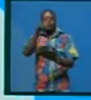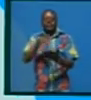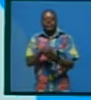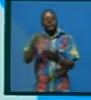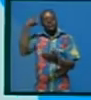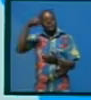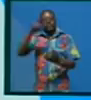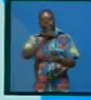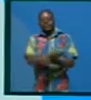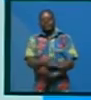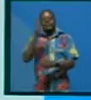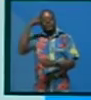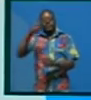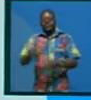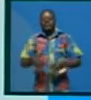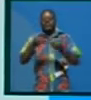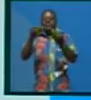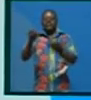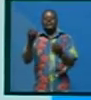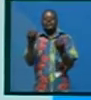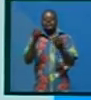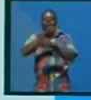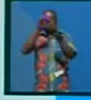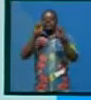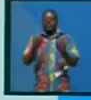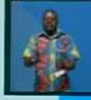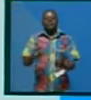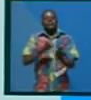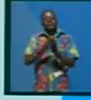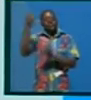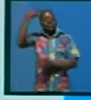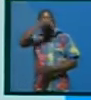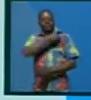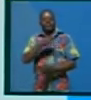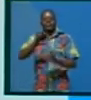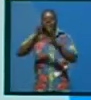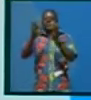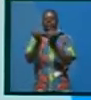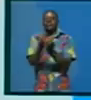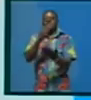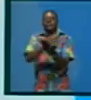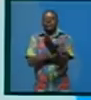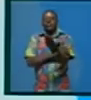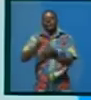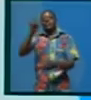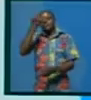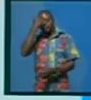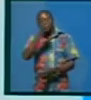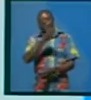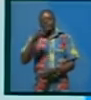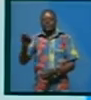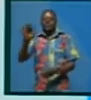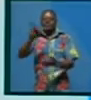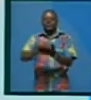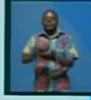ont abordé à cette occasion plusieurs questions d'intérêt commun dans le but d'améliorer la gouvernance au Burkina. Il s'agissait aussi